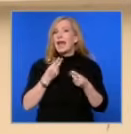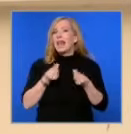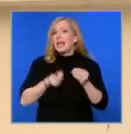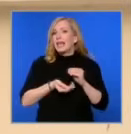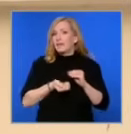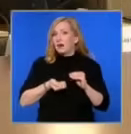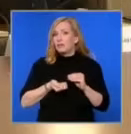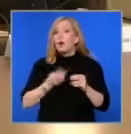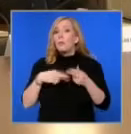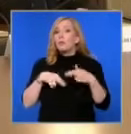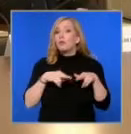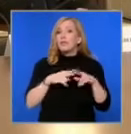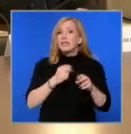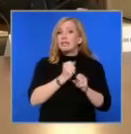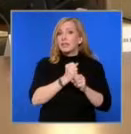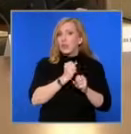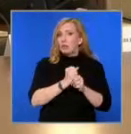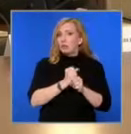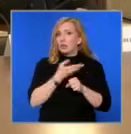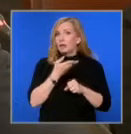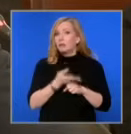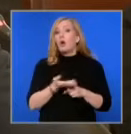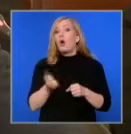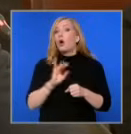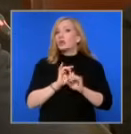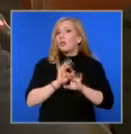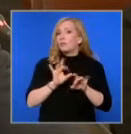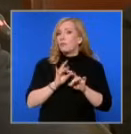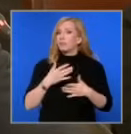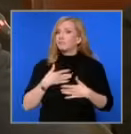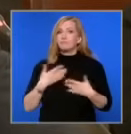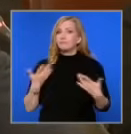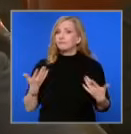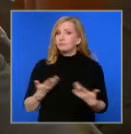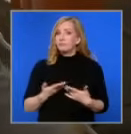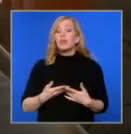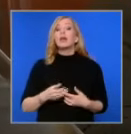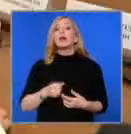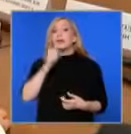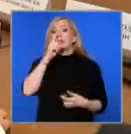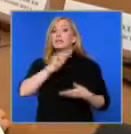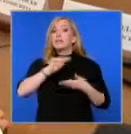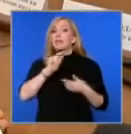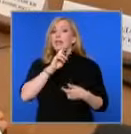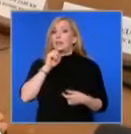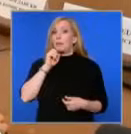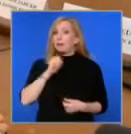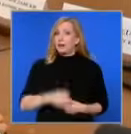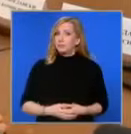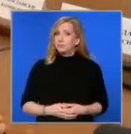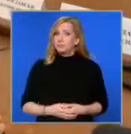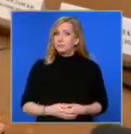Проверява се дейността на всички негови фирми. Какви други подробности изнесоха вътрешният министър и главният секретар на МВР?